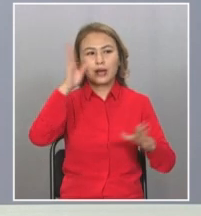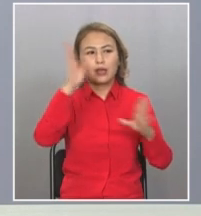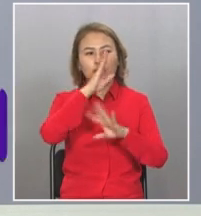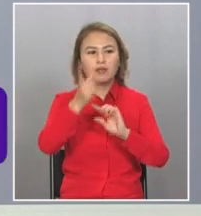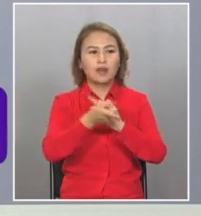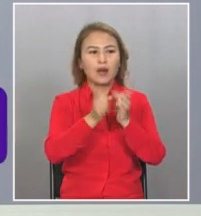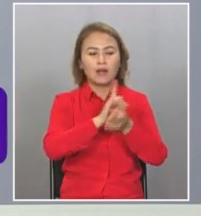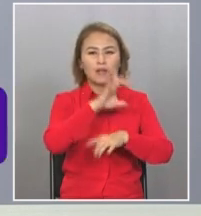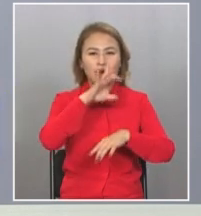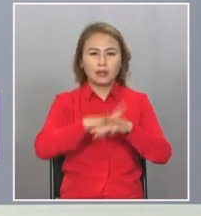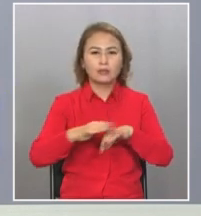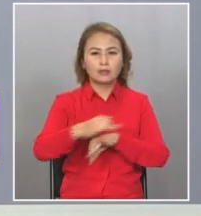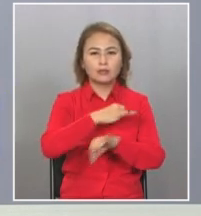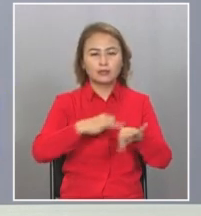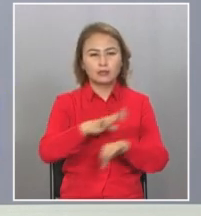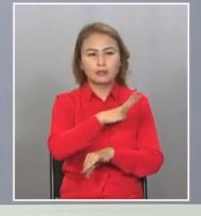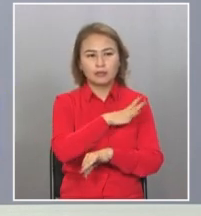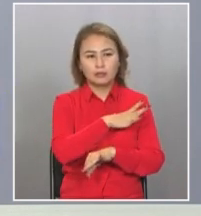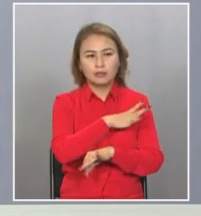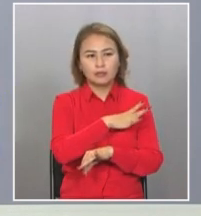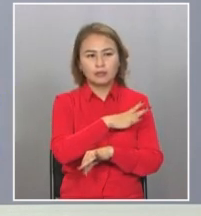түзуші факторларды